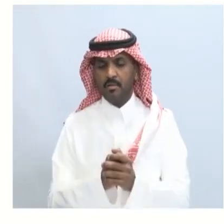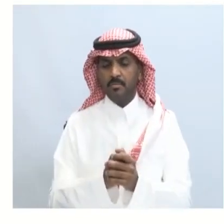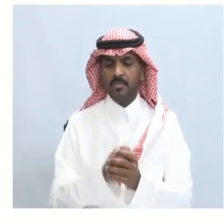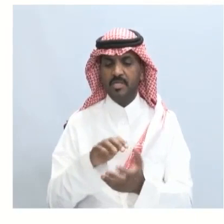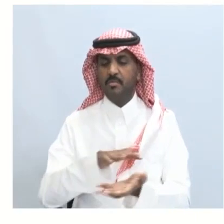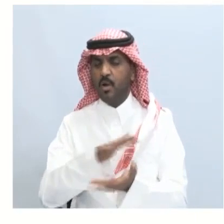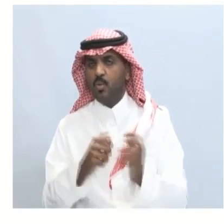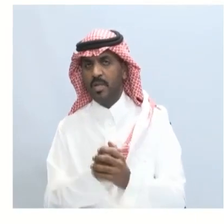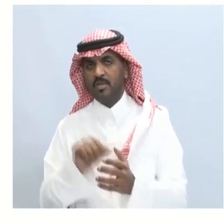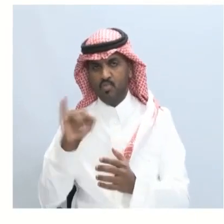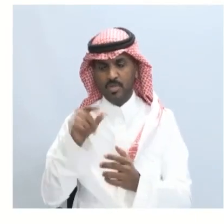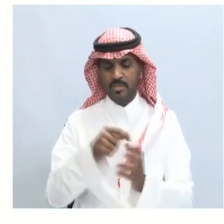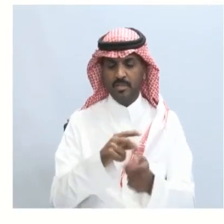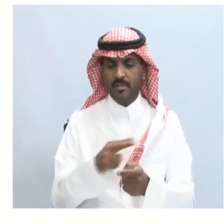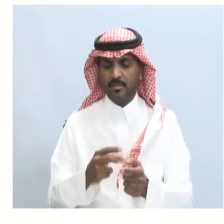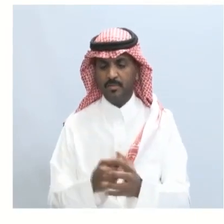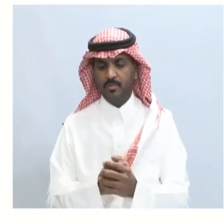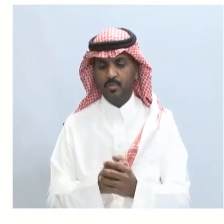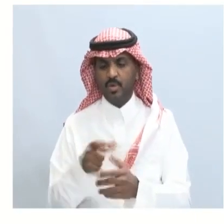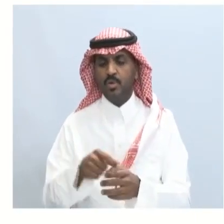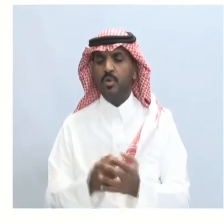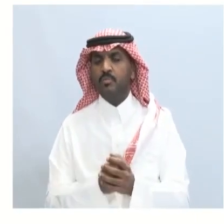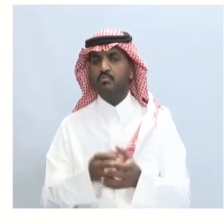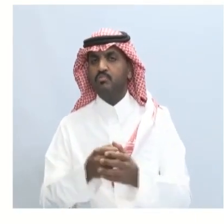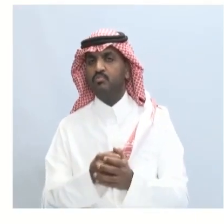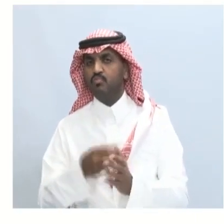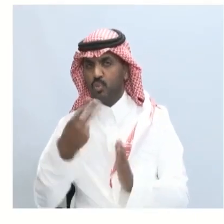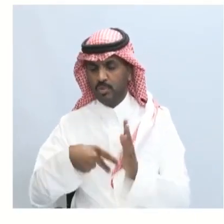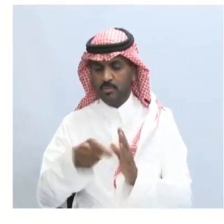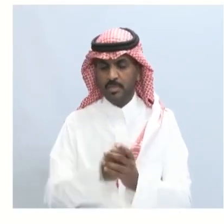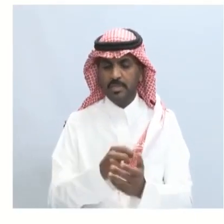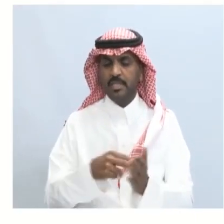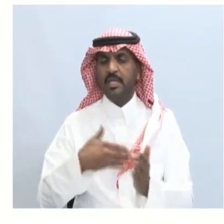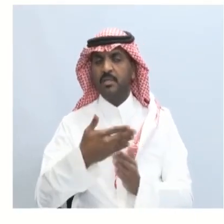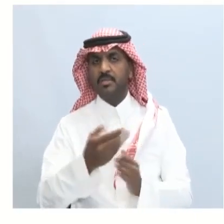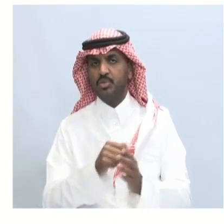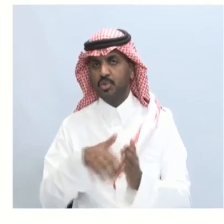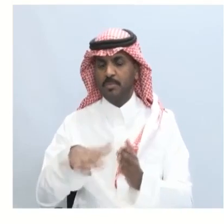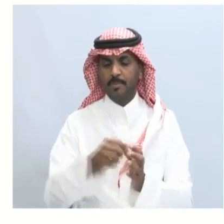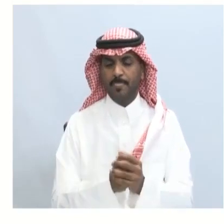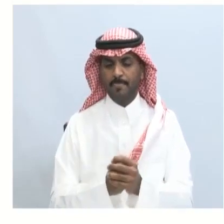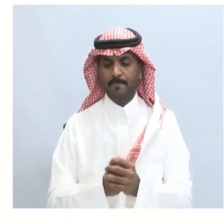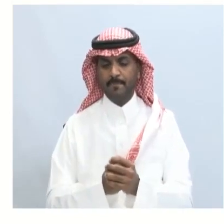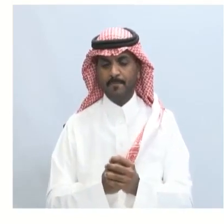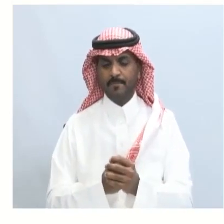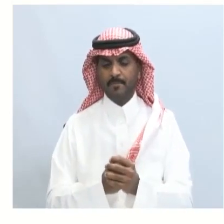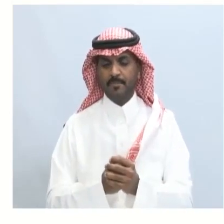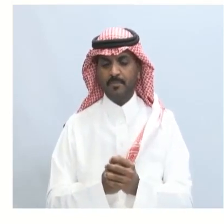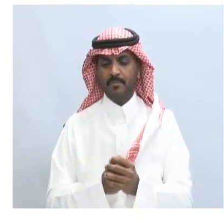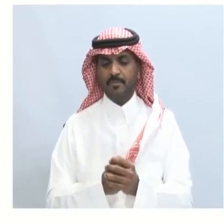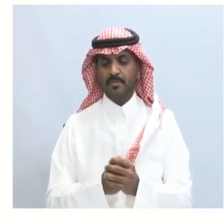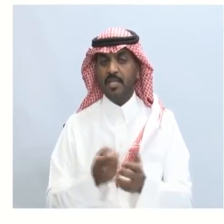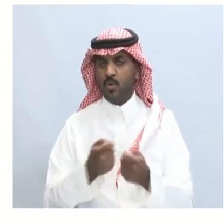الذي اعدته مؤسسه كذا عنوانا معتمدا تترتب عليه جميع ما الفراغ ما جوابه